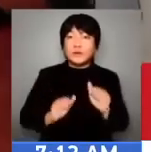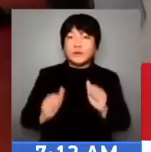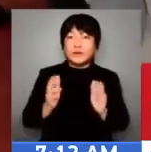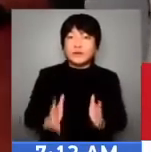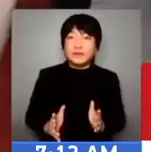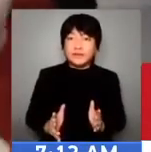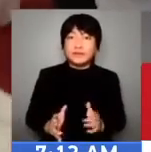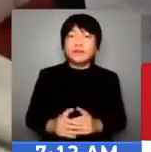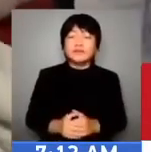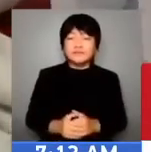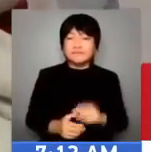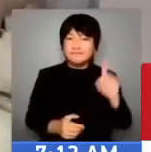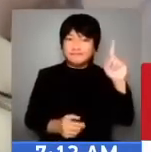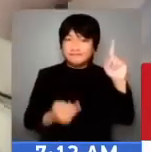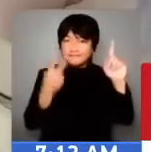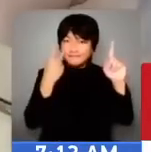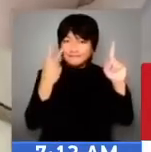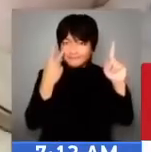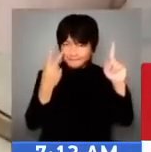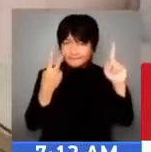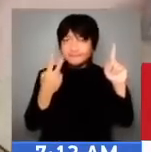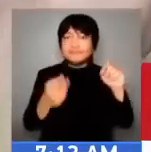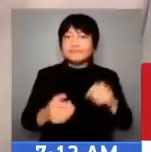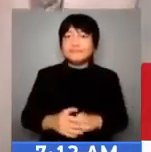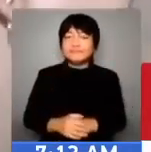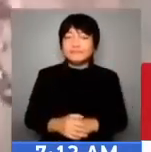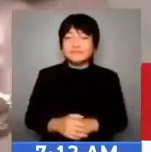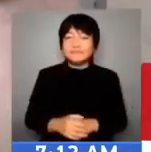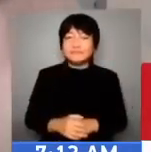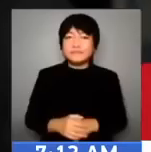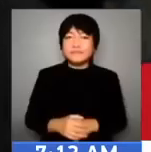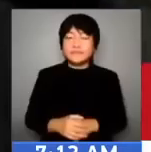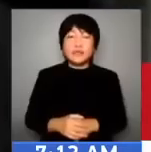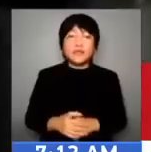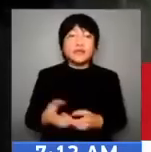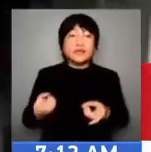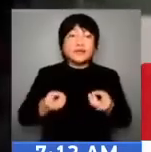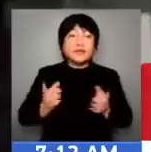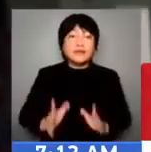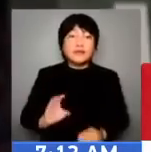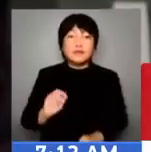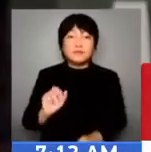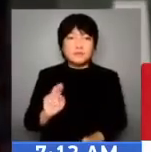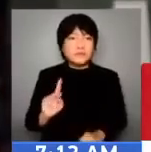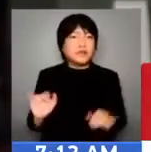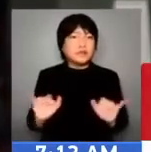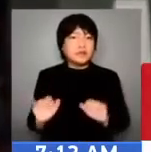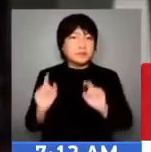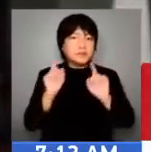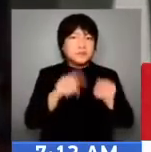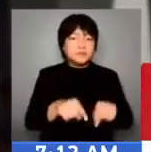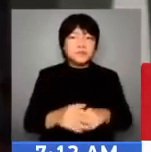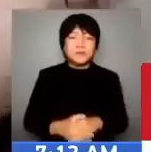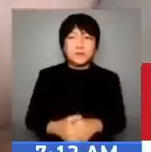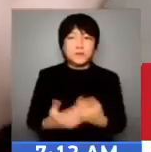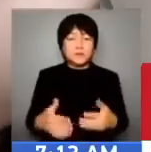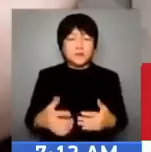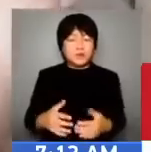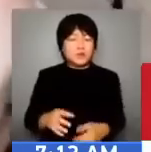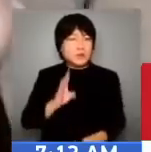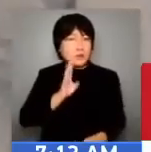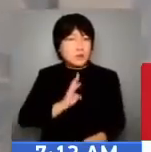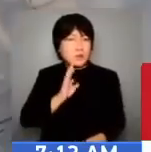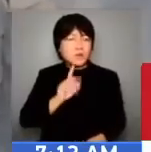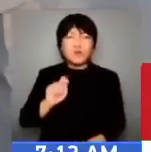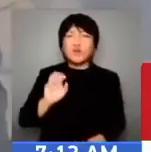at Michael Flores. Kasama rin nila si Direct Mark Reyes. Namangaraw sila sa breathtaking stunt si Tom Cruise sa pelikula. I was there last night